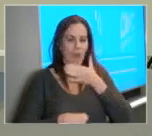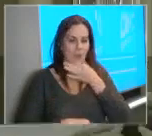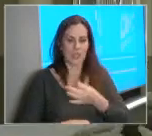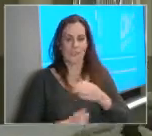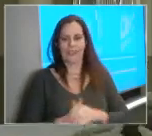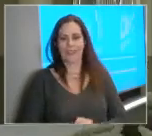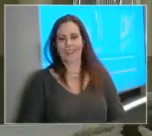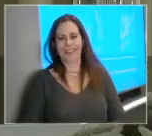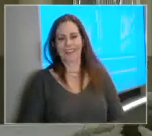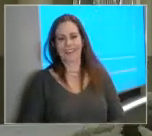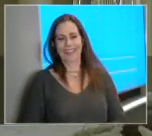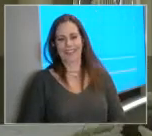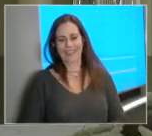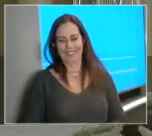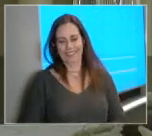יפה.